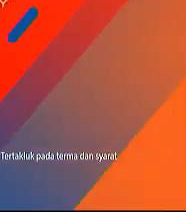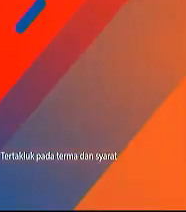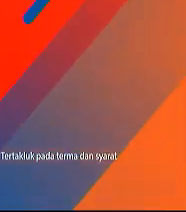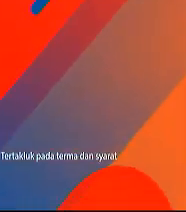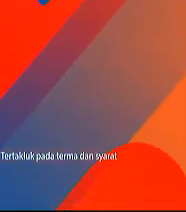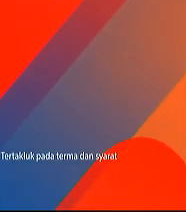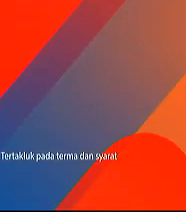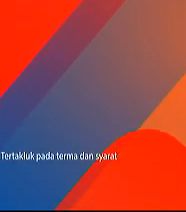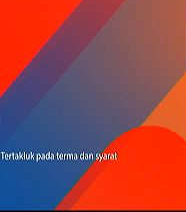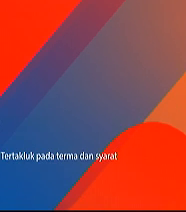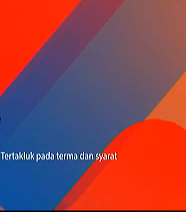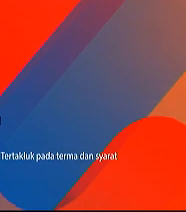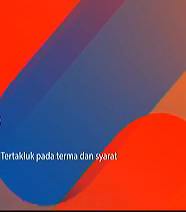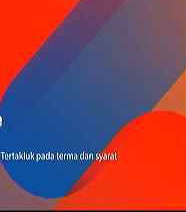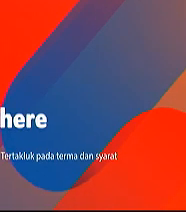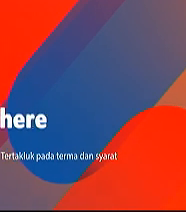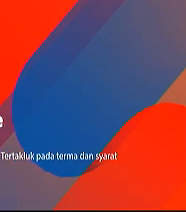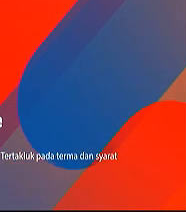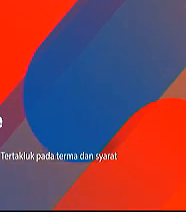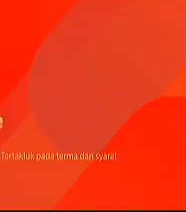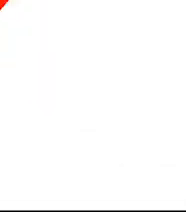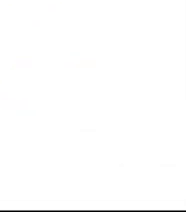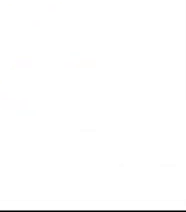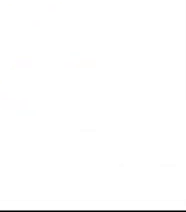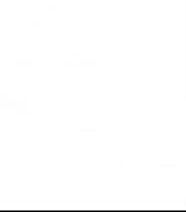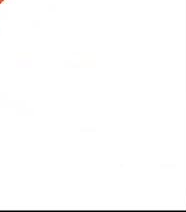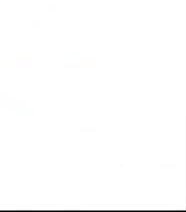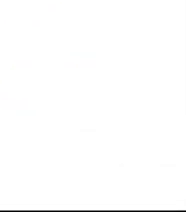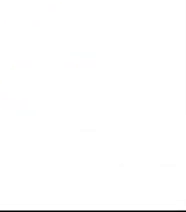Unify duniamu bila-bila masa, di mana-mana sahaja.